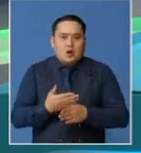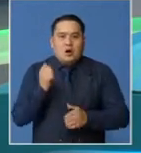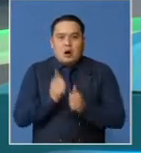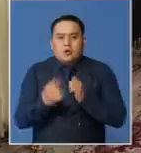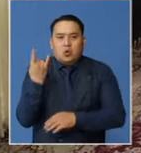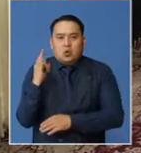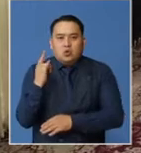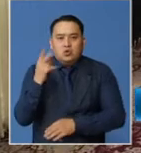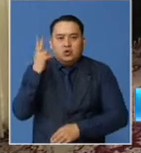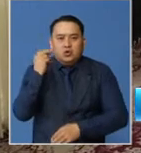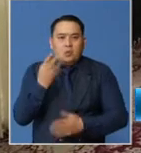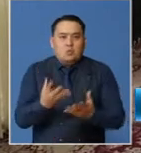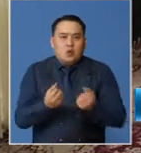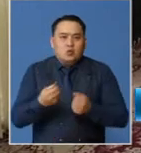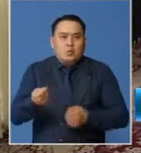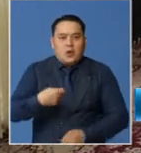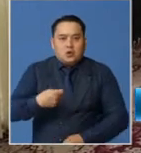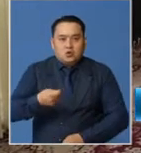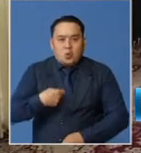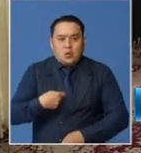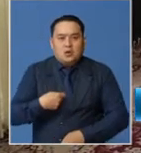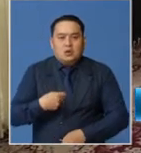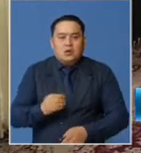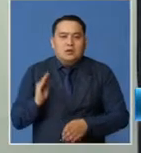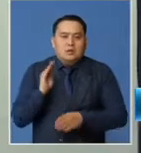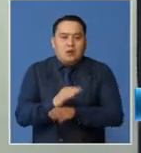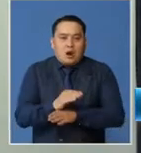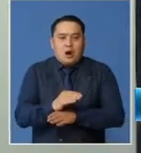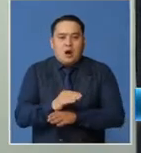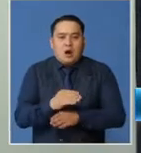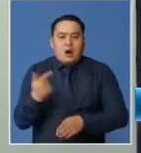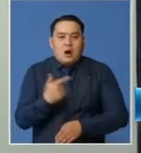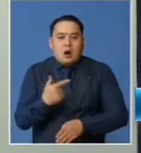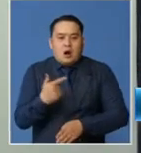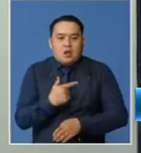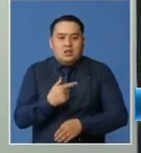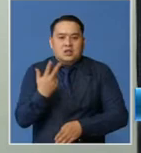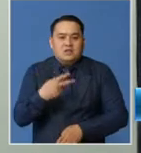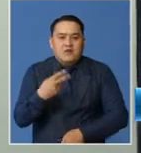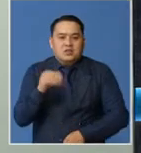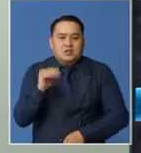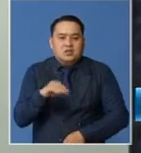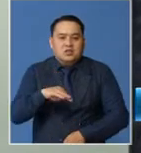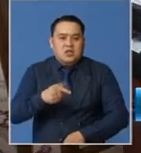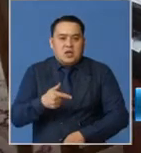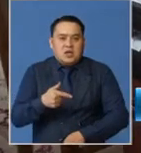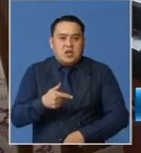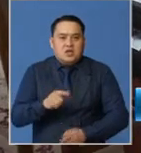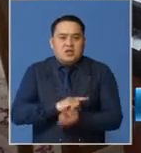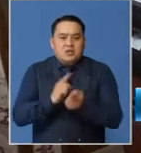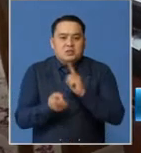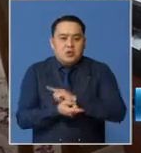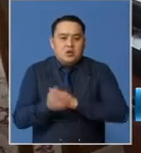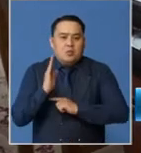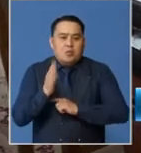каждому ребенку из числа получателей пособия будет начисляться гарантированная выплата в размере 20 тысяч тенге. Изменения коснутся